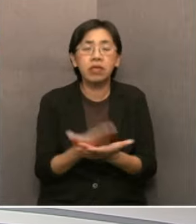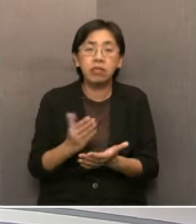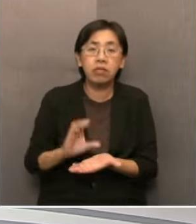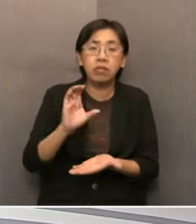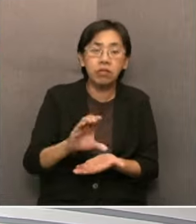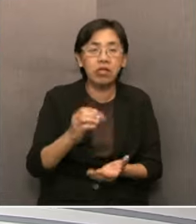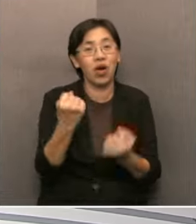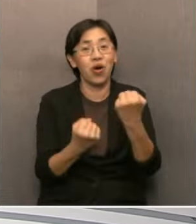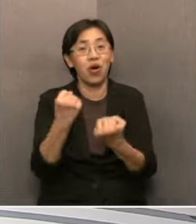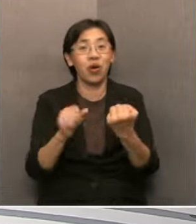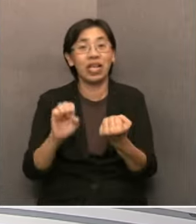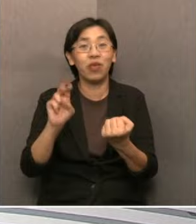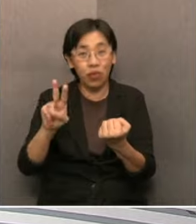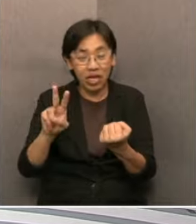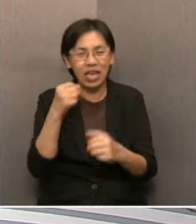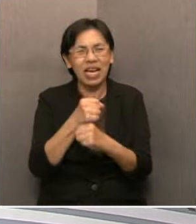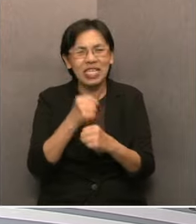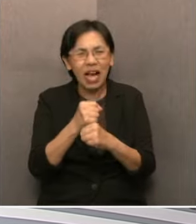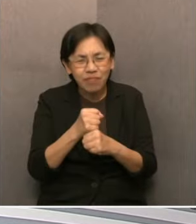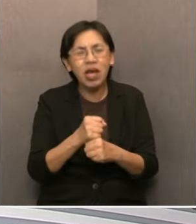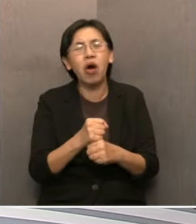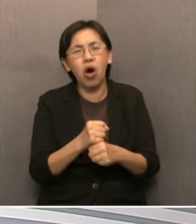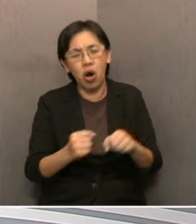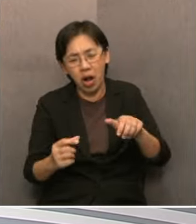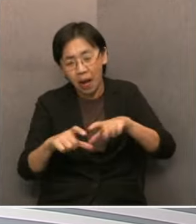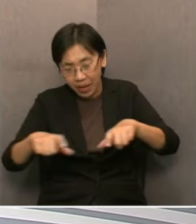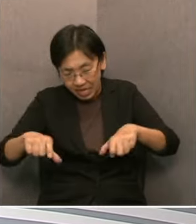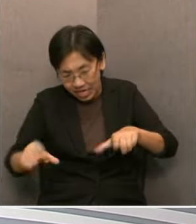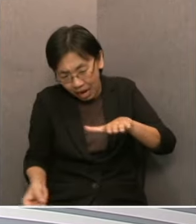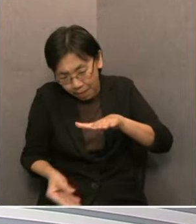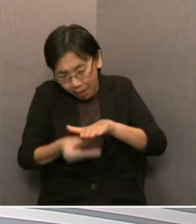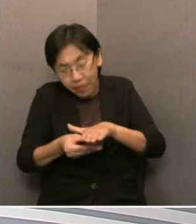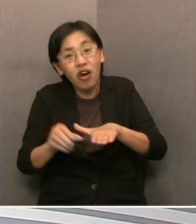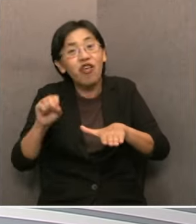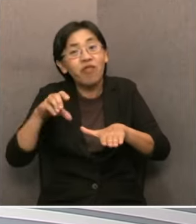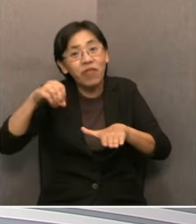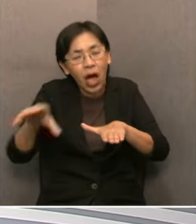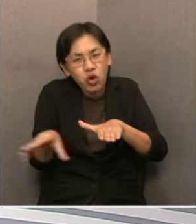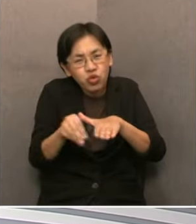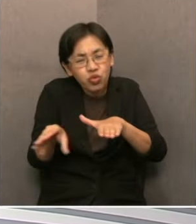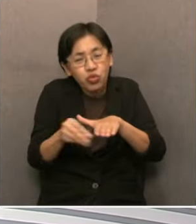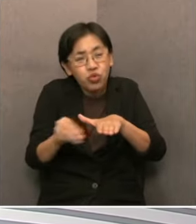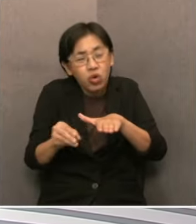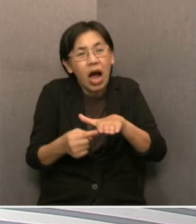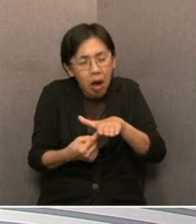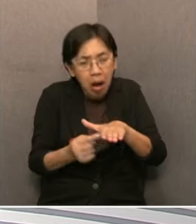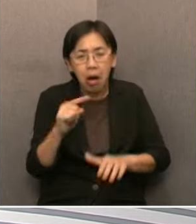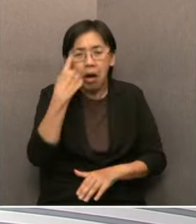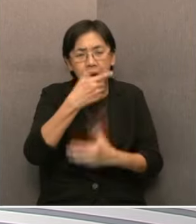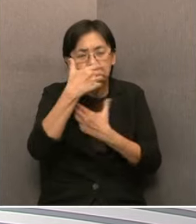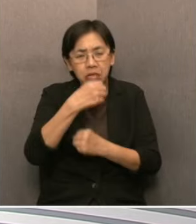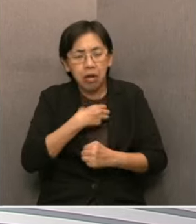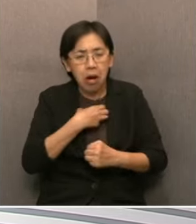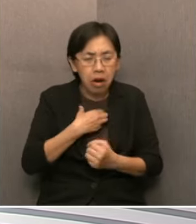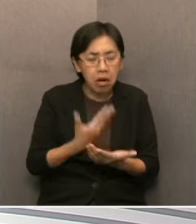รถ evaluateระดับเซล์ในบ้านเรากนบ้านสํหรelleยานยตไฟฟ้าและระบบกักเก็บพลังงานผู้ที่สนใจจะมาลงทุน